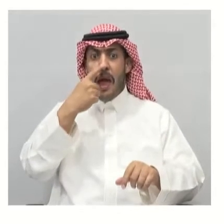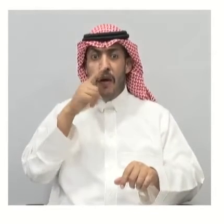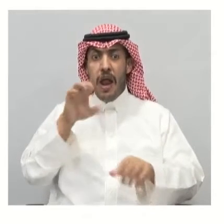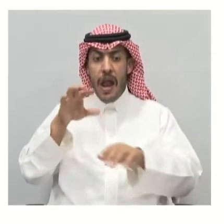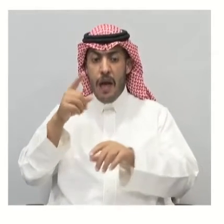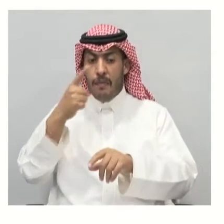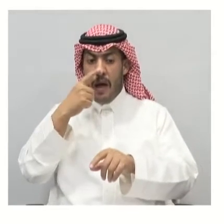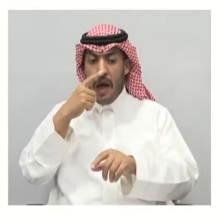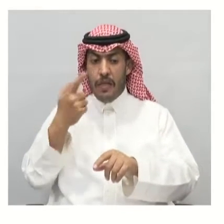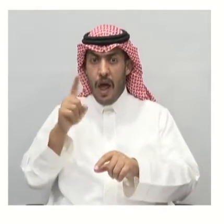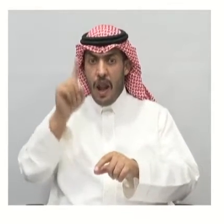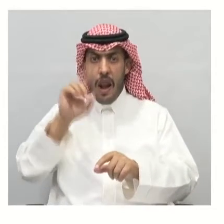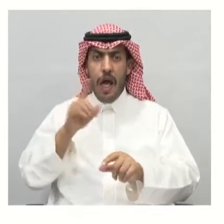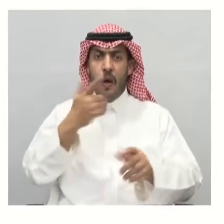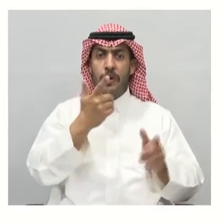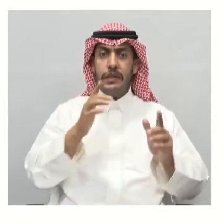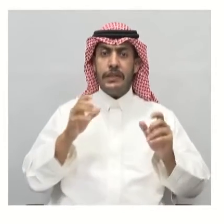الاصنام اجابه